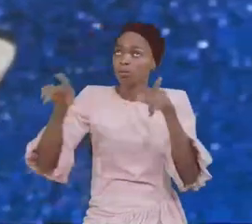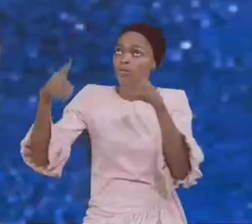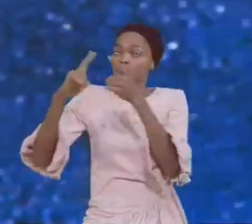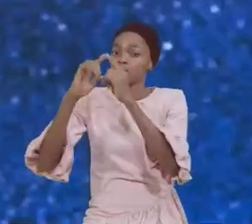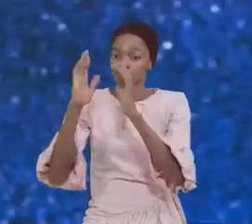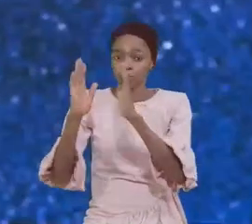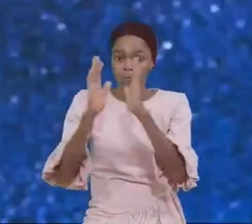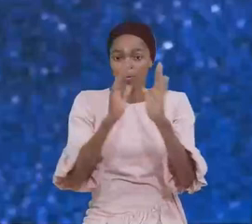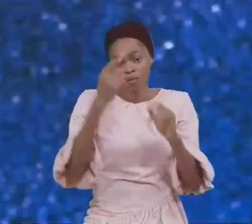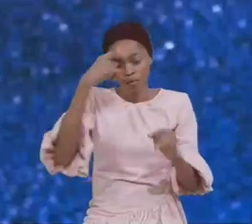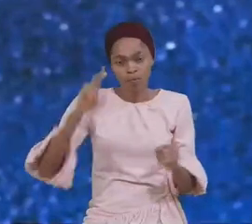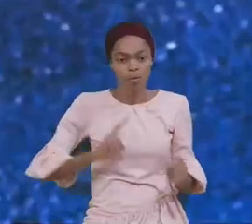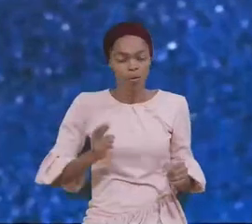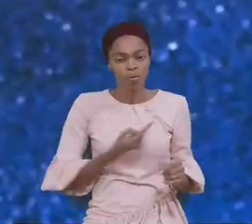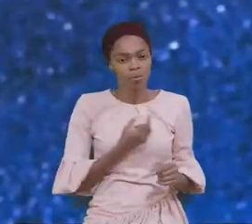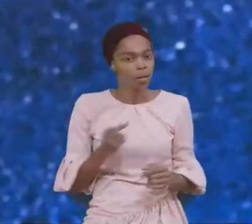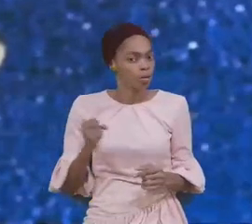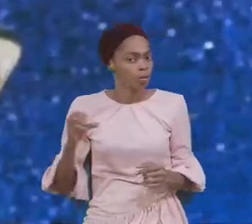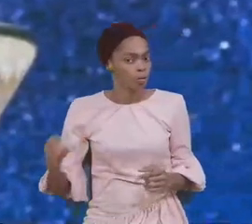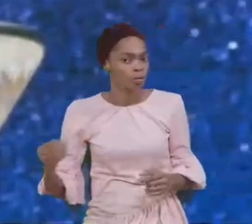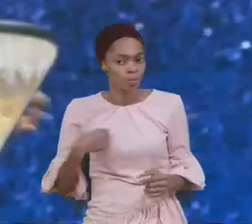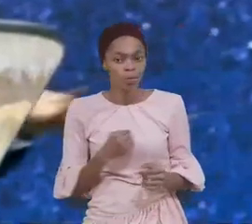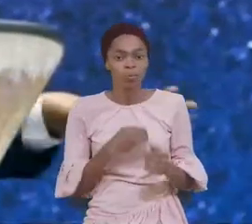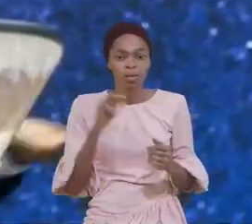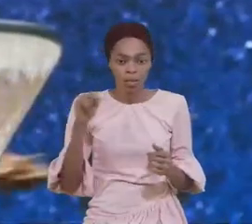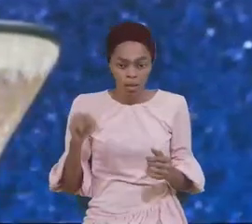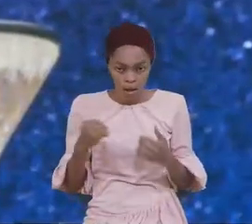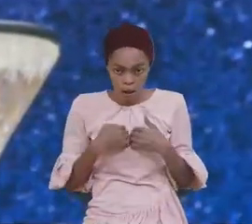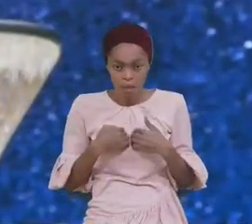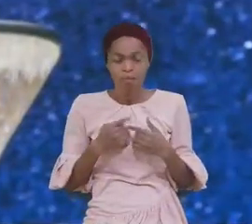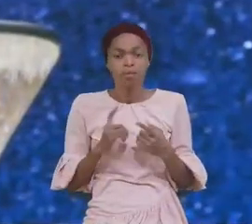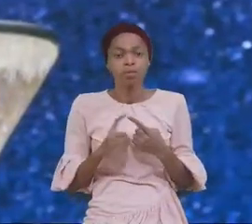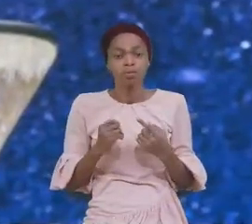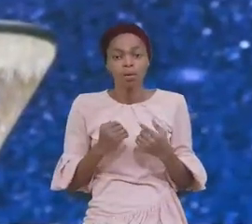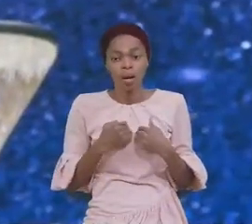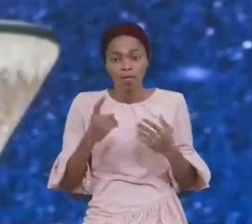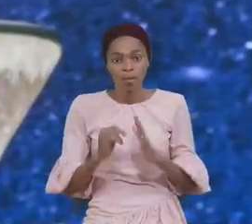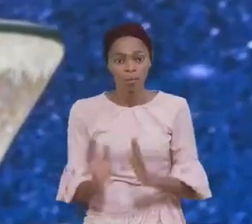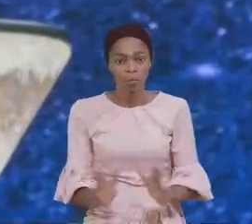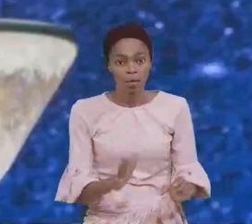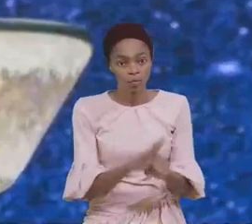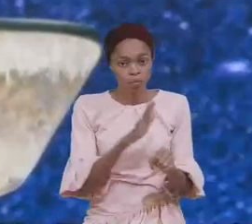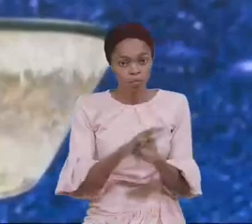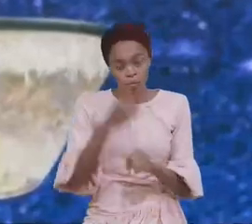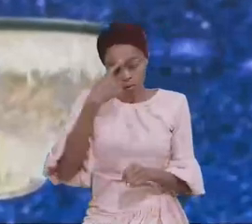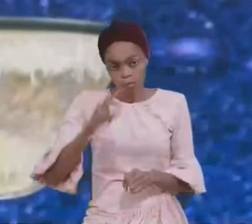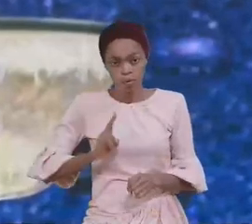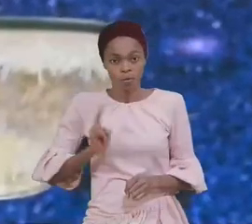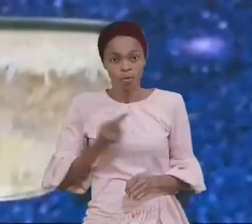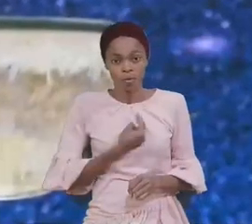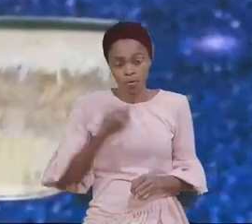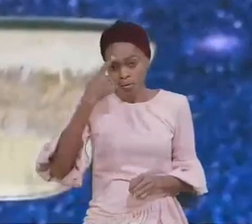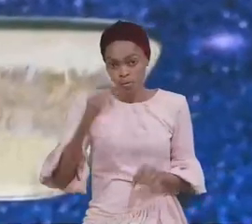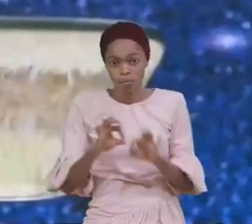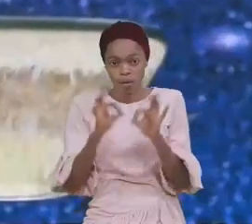pour nous. Donc, nous devons avoir le plan accompli pour nous, pour notre famille, pour